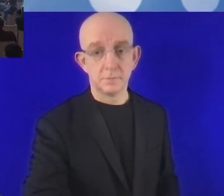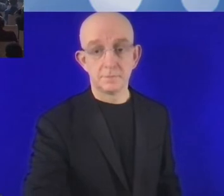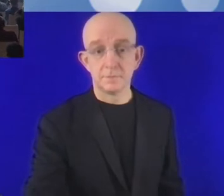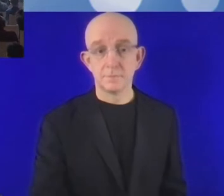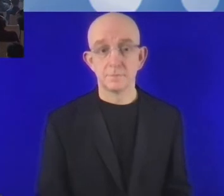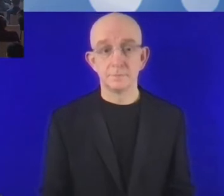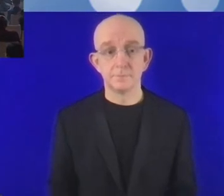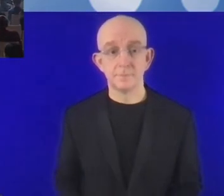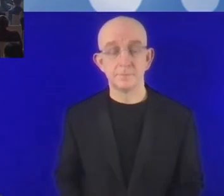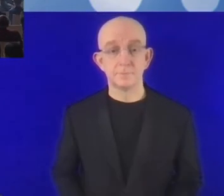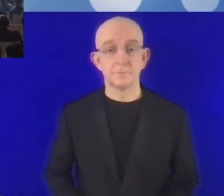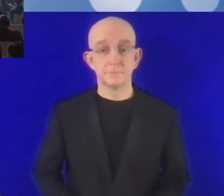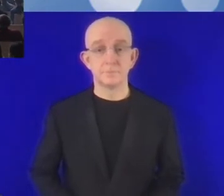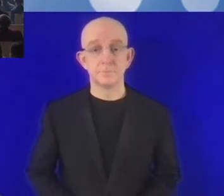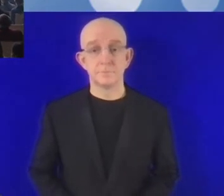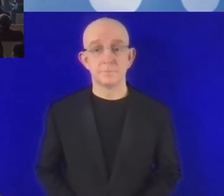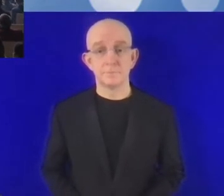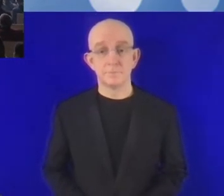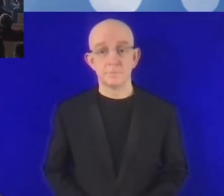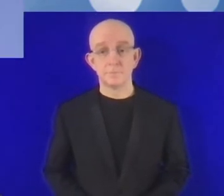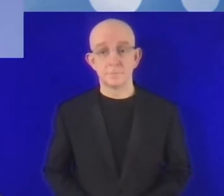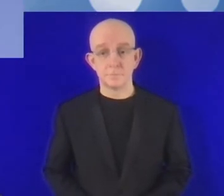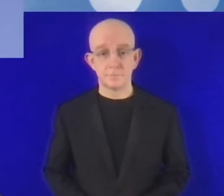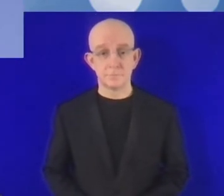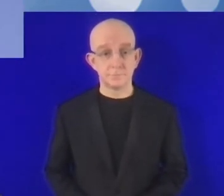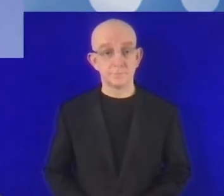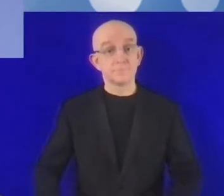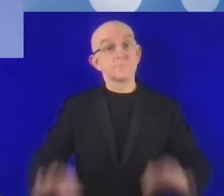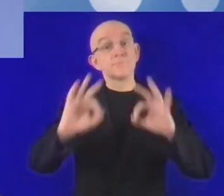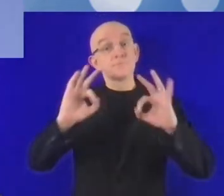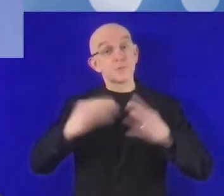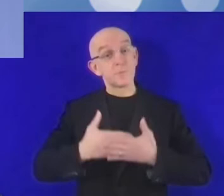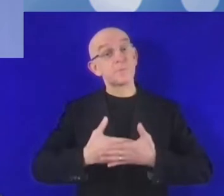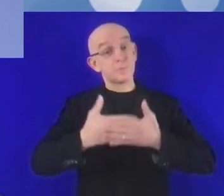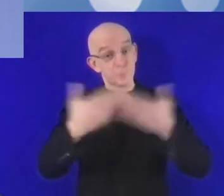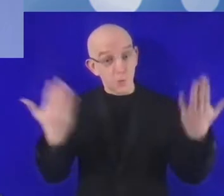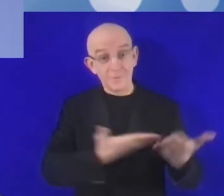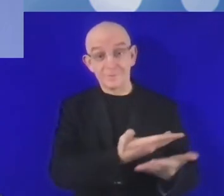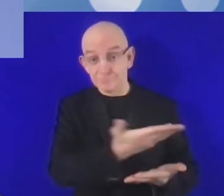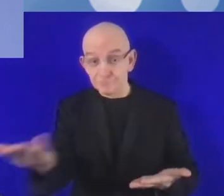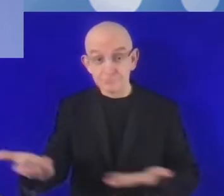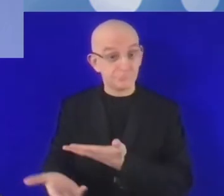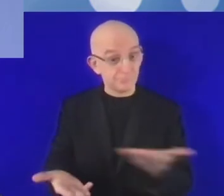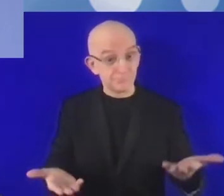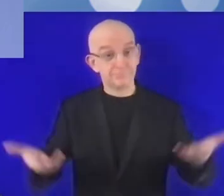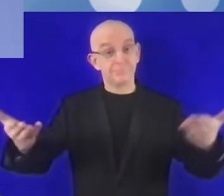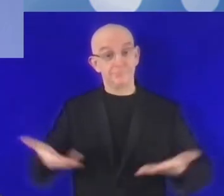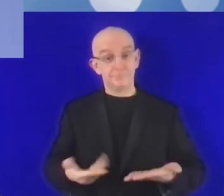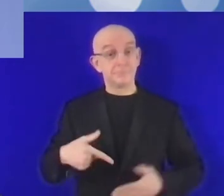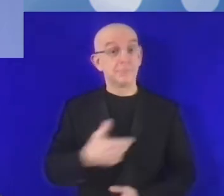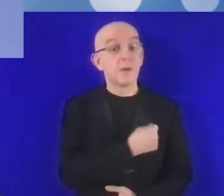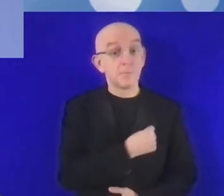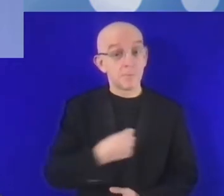Good morning, ladies and gentlemen. Welcome to Poland. Mesdames et messieurs, bonjour. Bienvenue en Pologne, bienvenue à